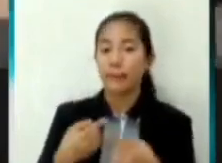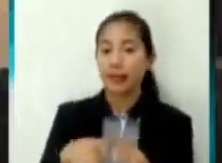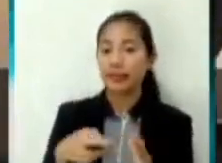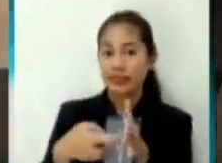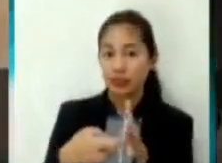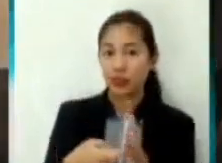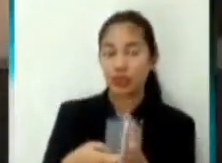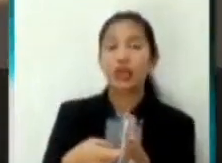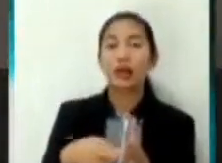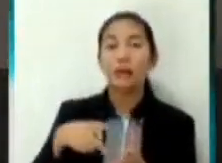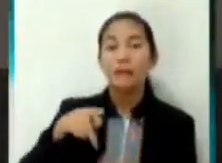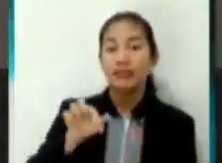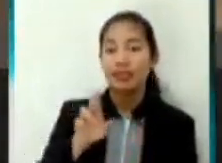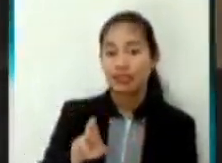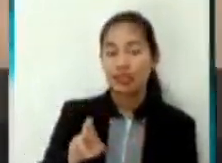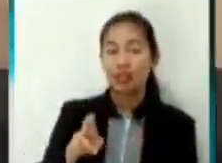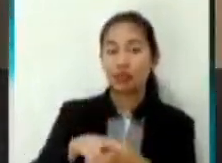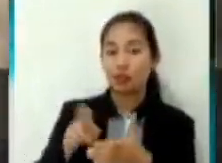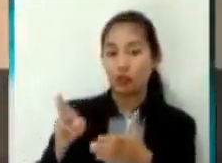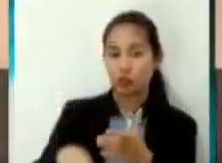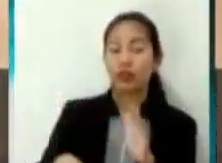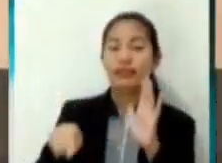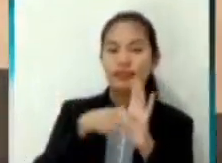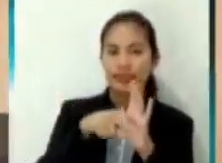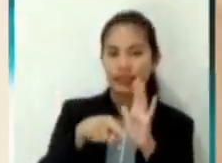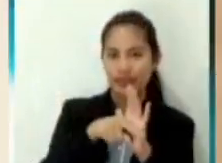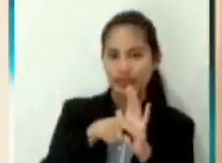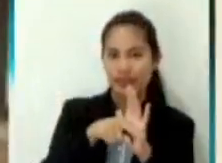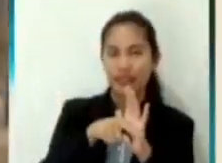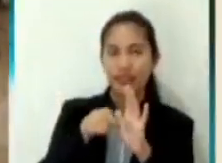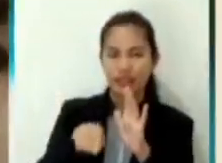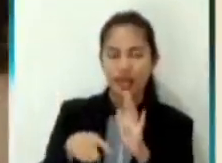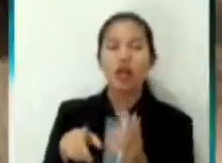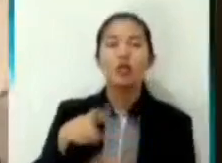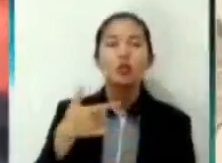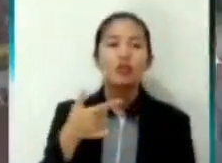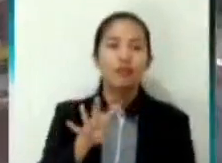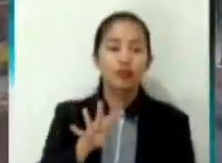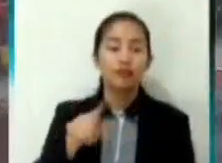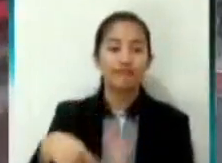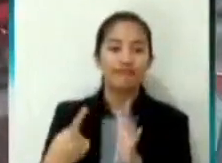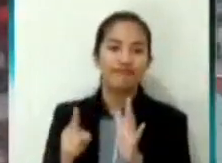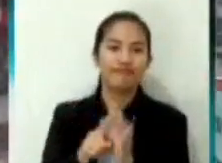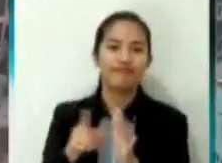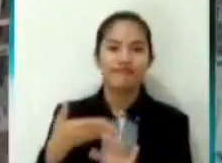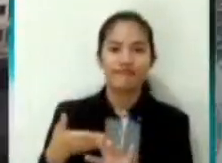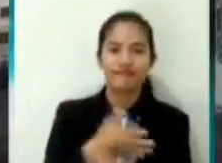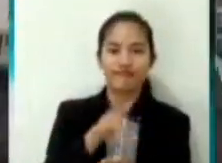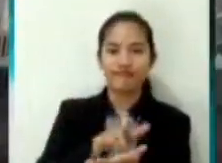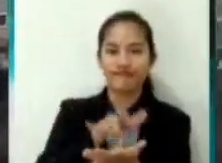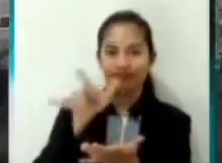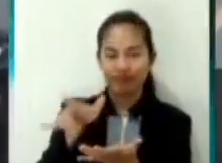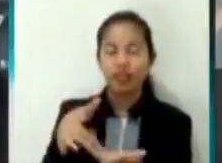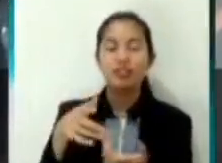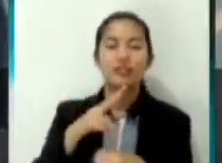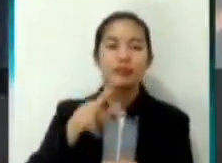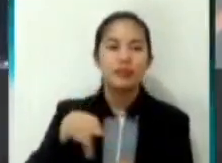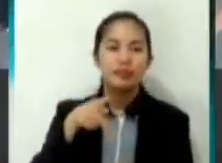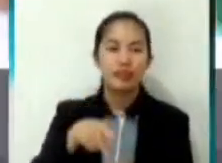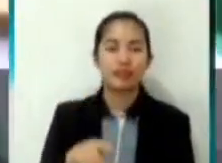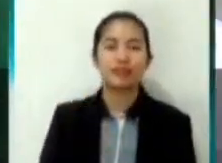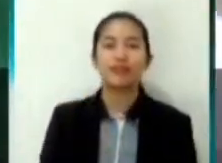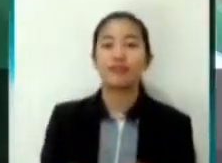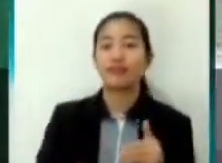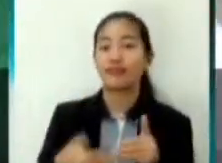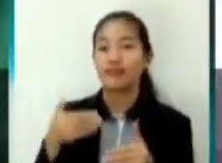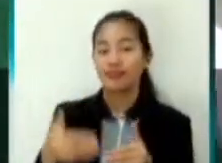ng 48 oras bago ang flight patungong Pilipinas. Kasunod naman ang muling pagluluwag sa Metro Manila at 7